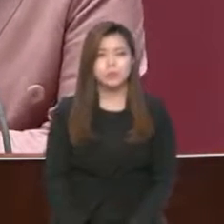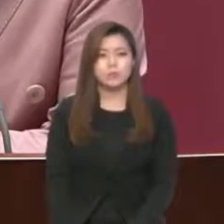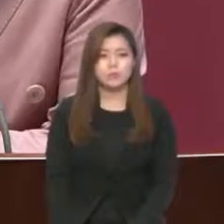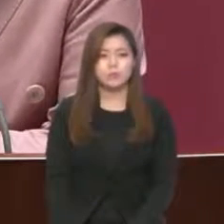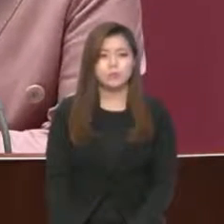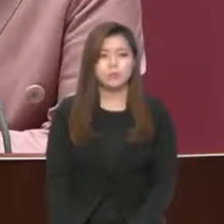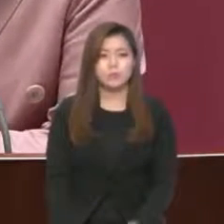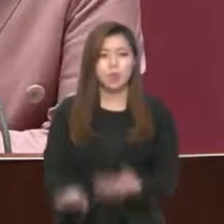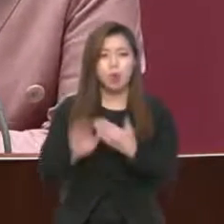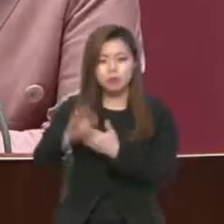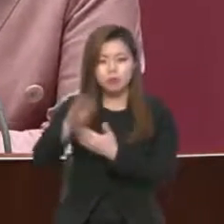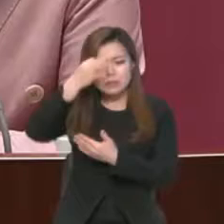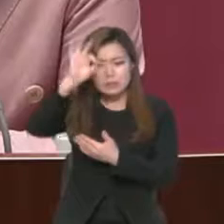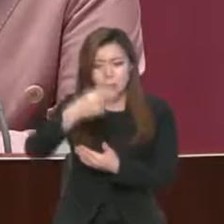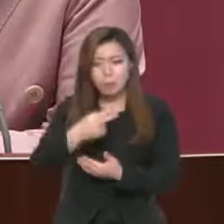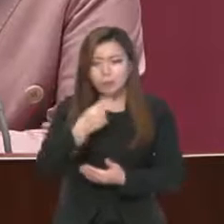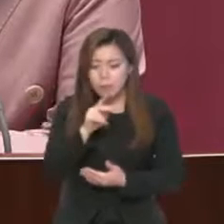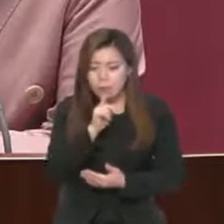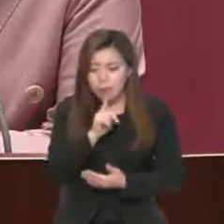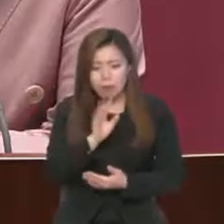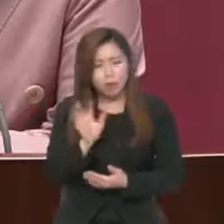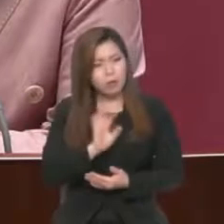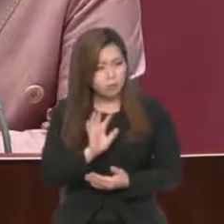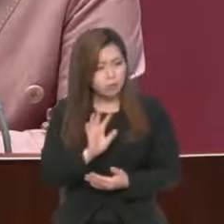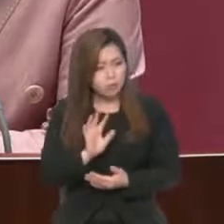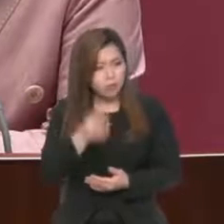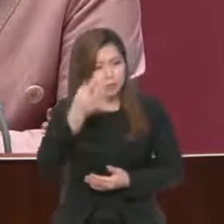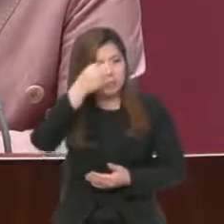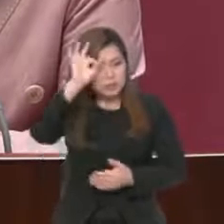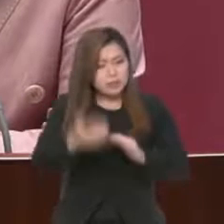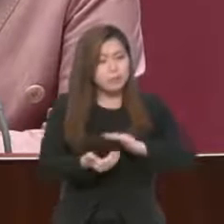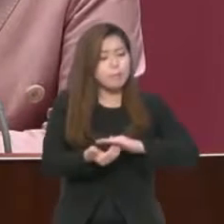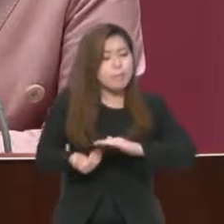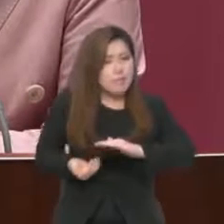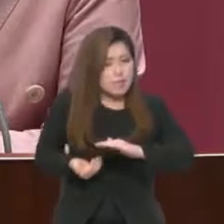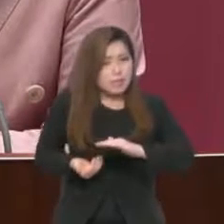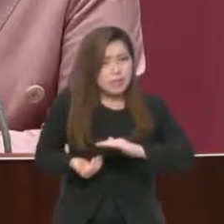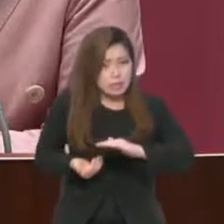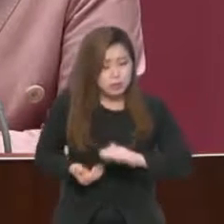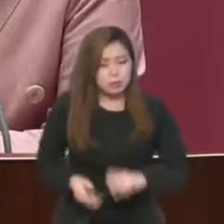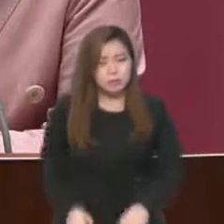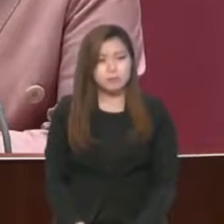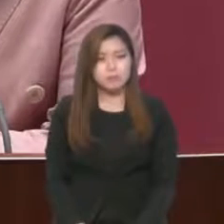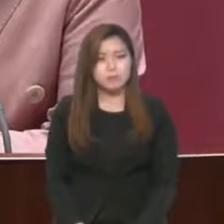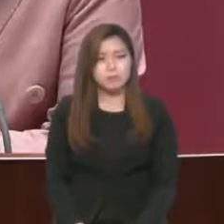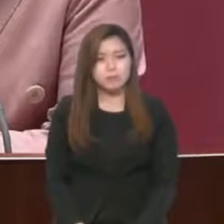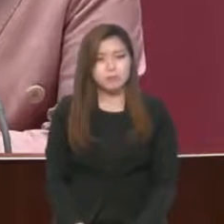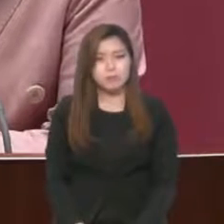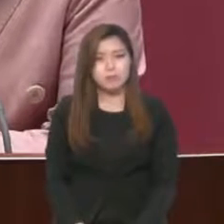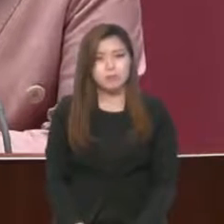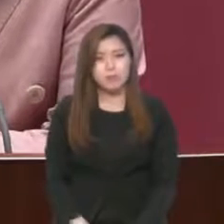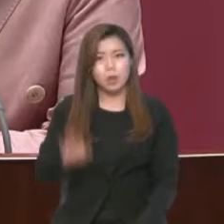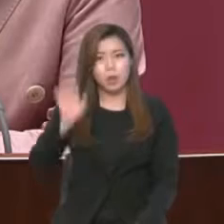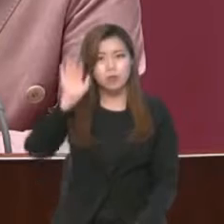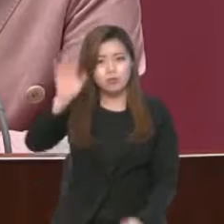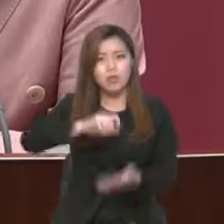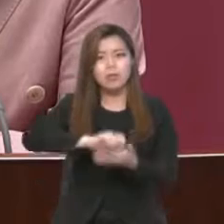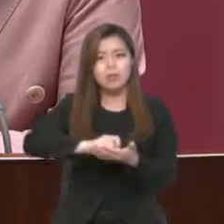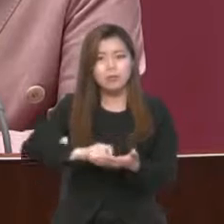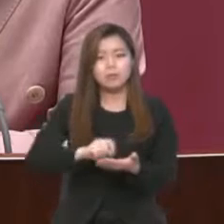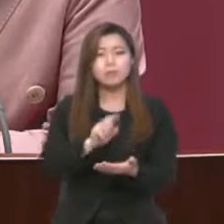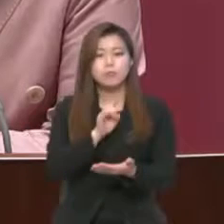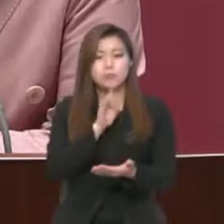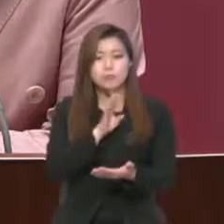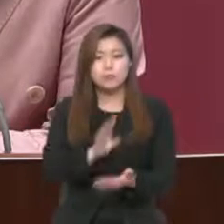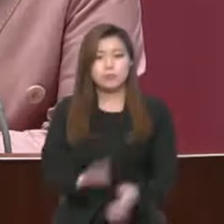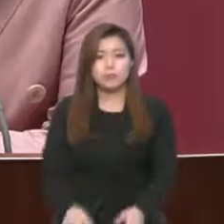군령에 없다라고 자꾸 하시는데 승인은 미리 있었던 것이고 그리고 그 사후 기재가 그렇게 돼 있다는